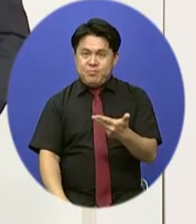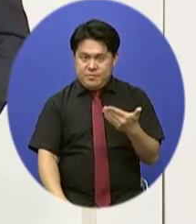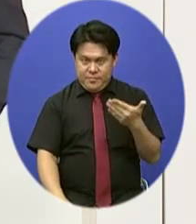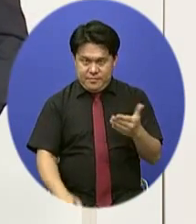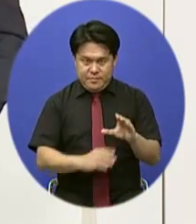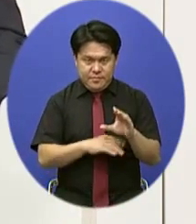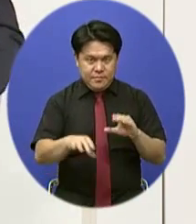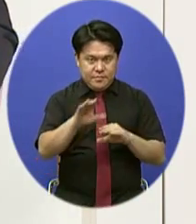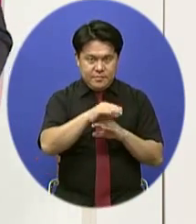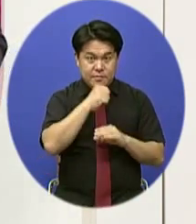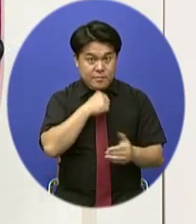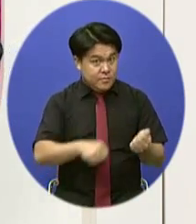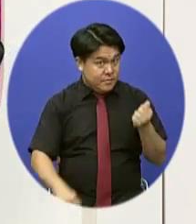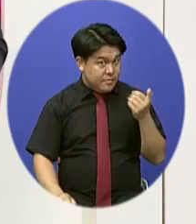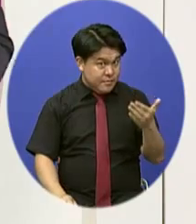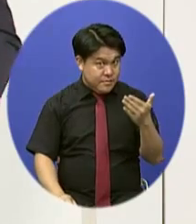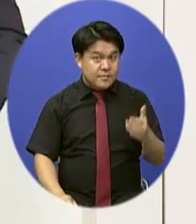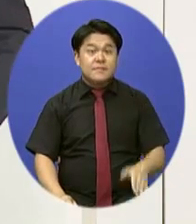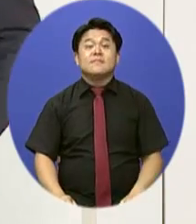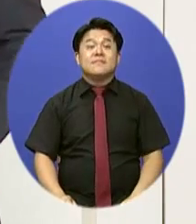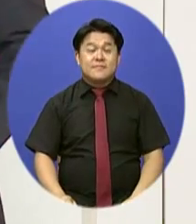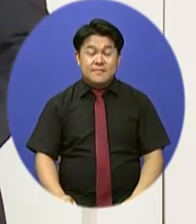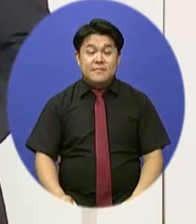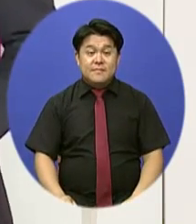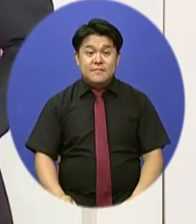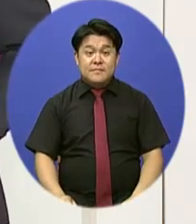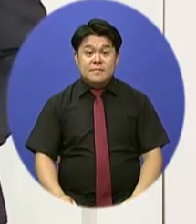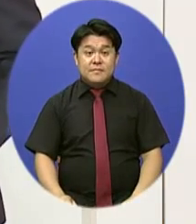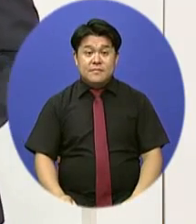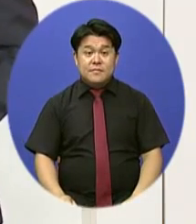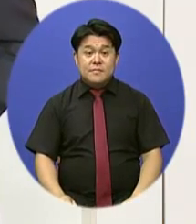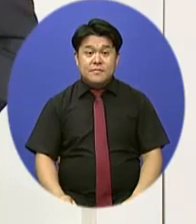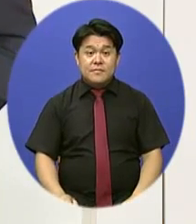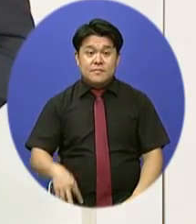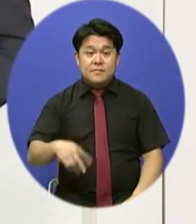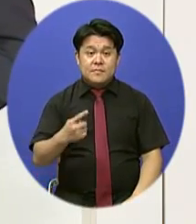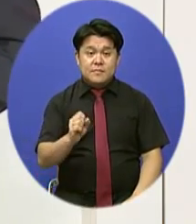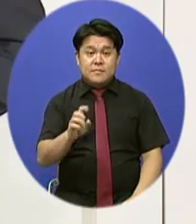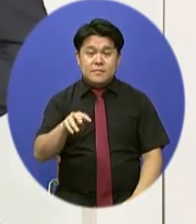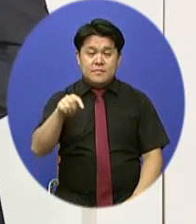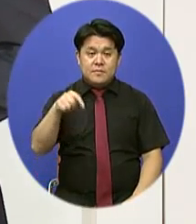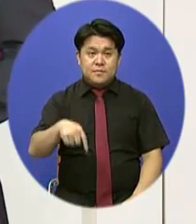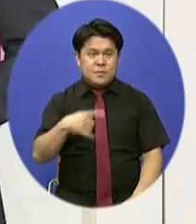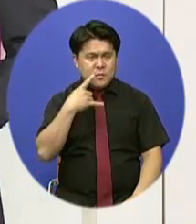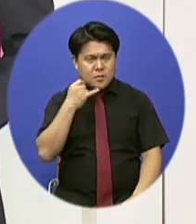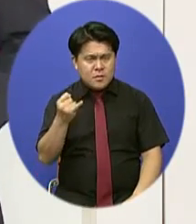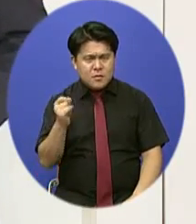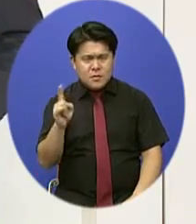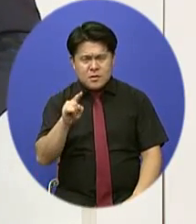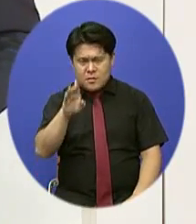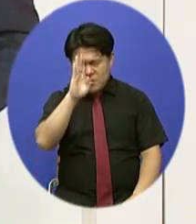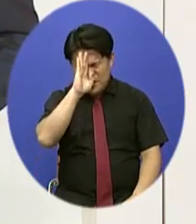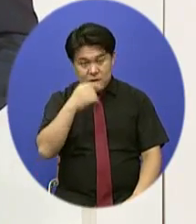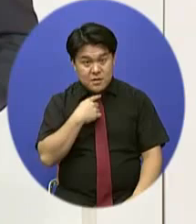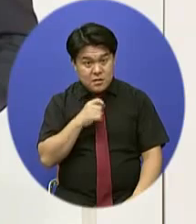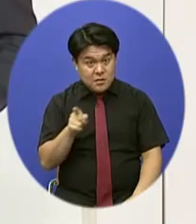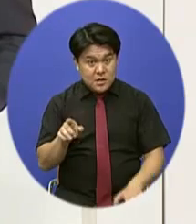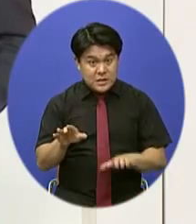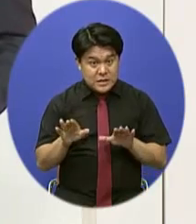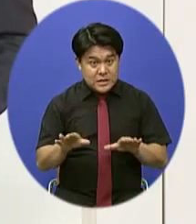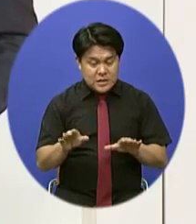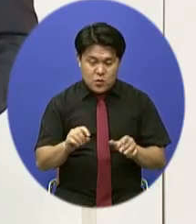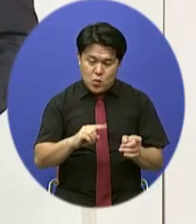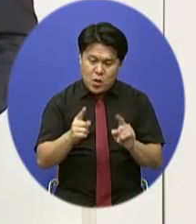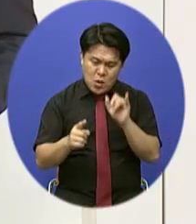7점, 9점, 보너스 9점입니다. 네, 더욱이 우리 손봉수 씨 어머니 여름에 편찮으셨는지 네. 네, 지금